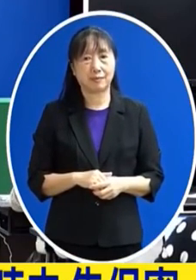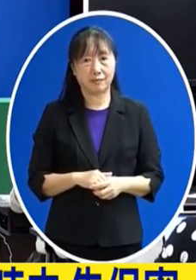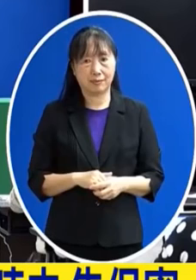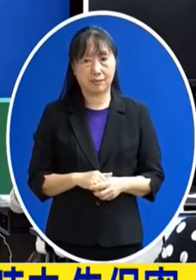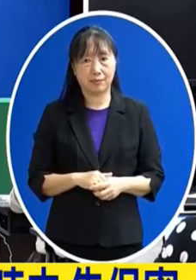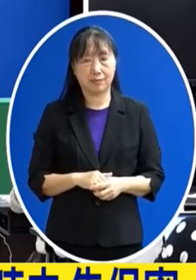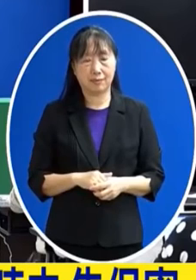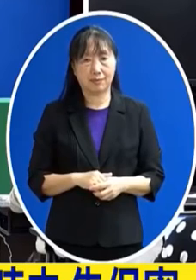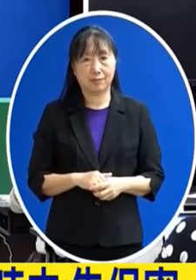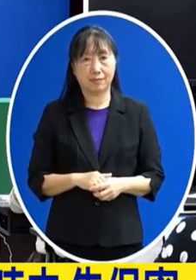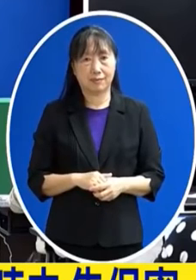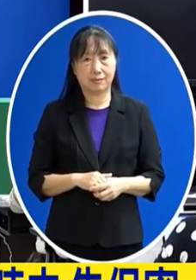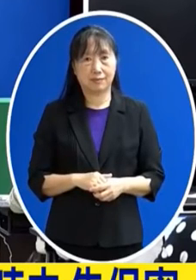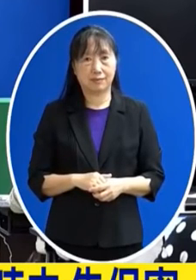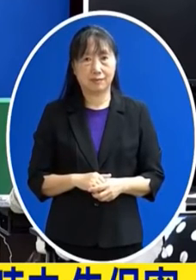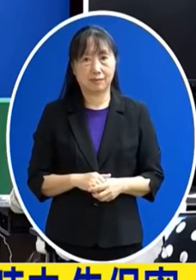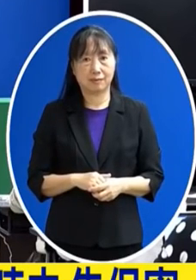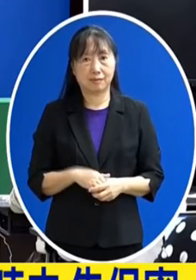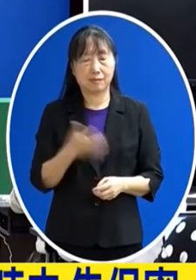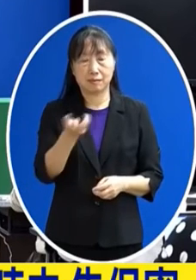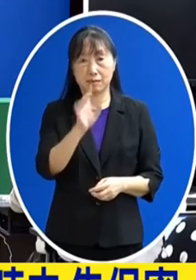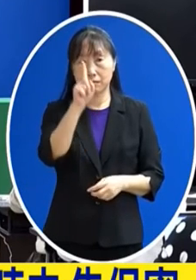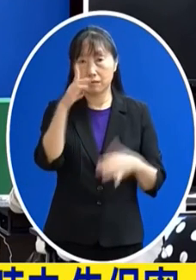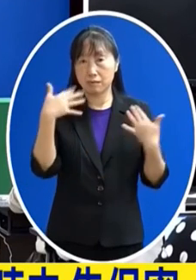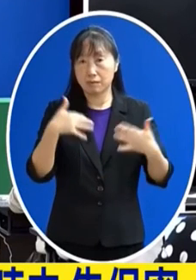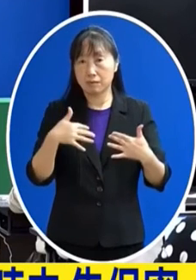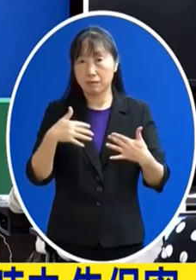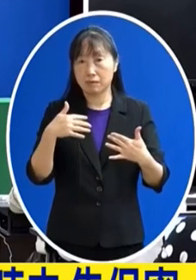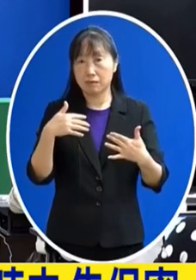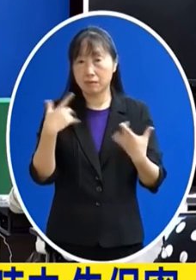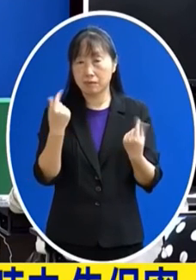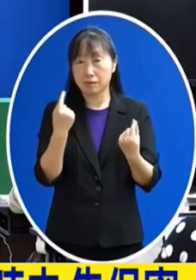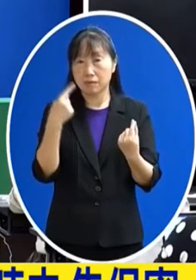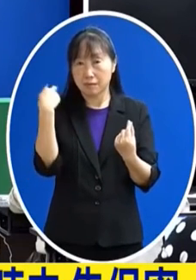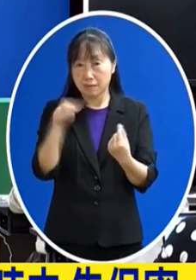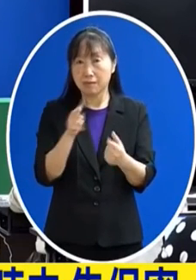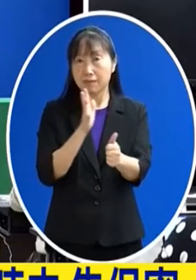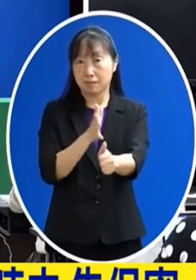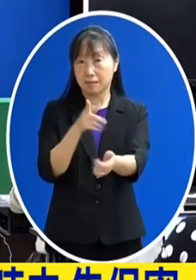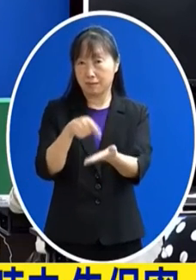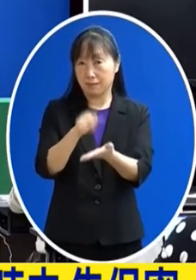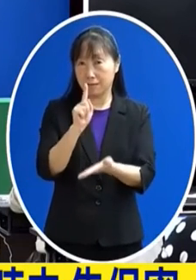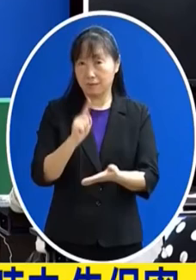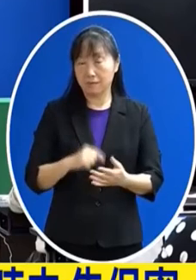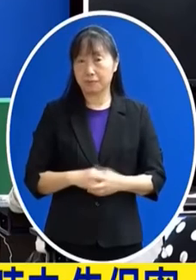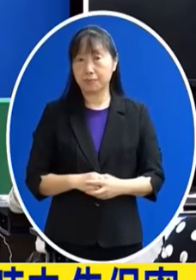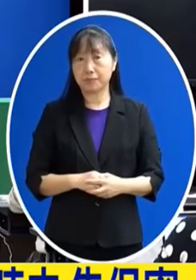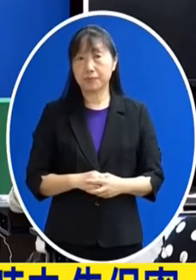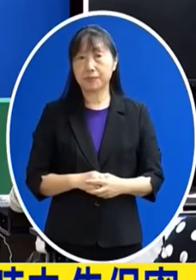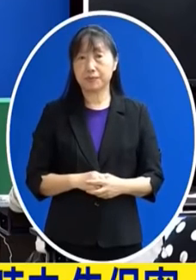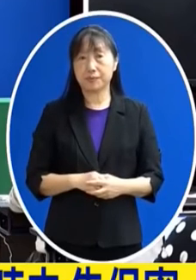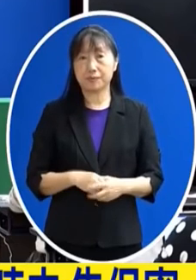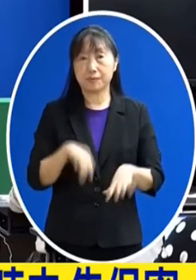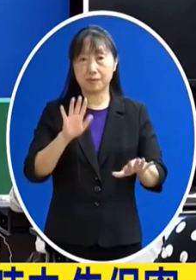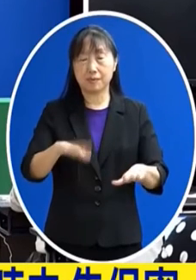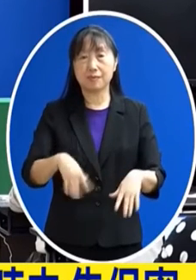指挥官好，那个经济日报提问哦，刚刚有一个问题，我想我再还是再问一次哦，就是说现在除了柏流之外，现